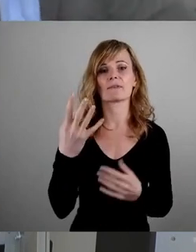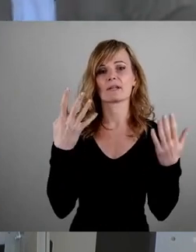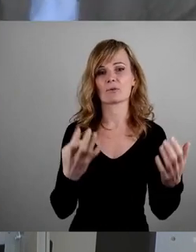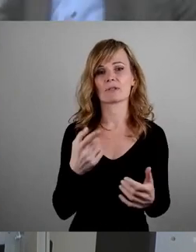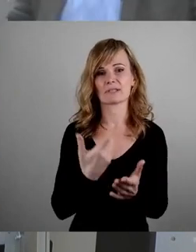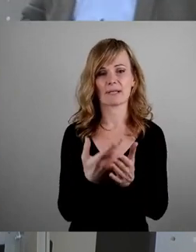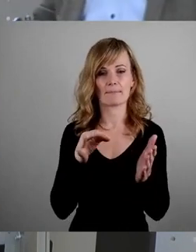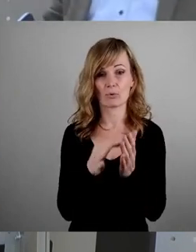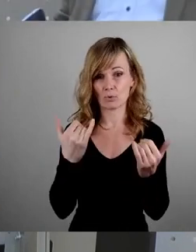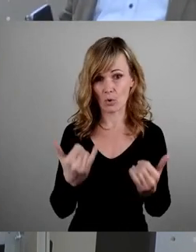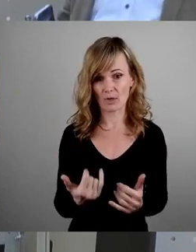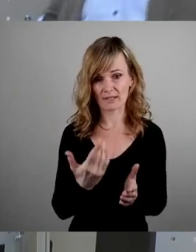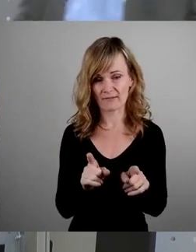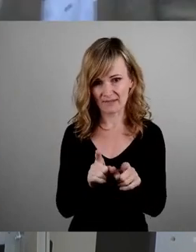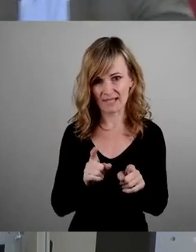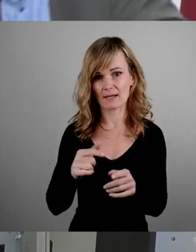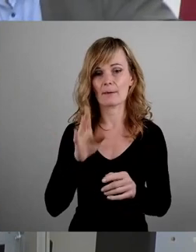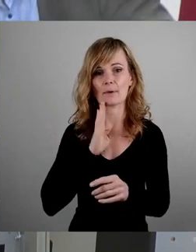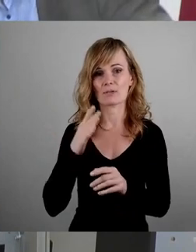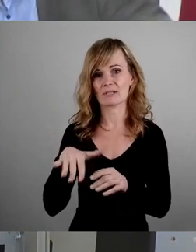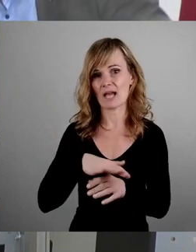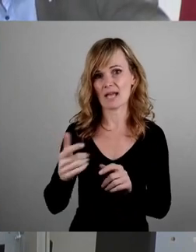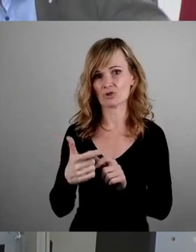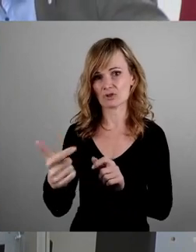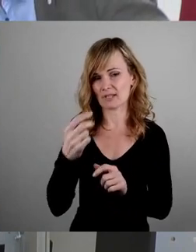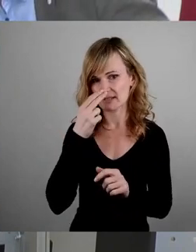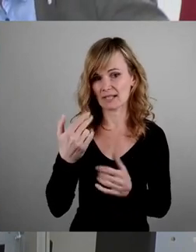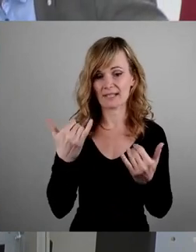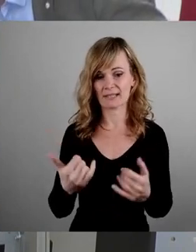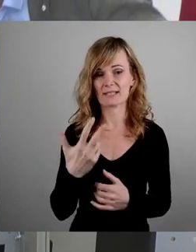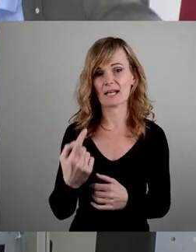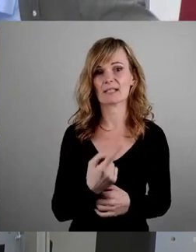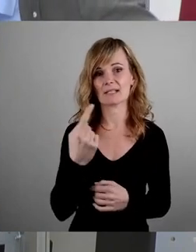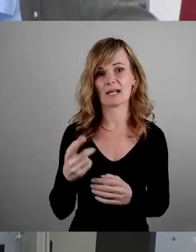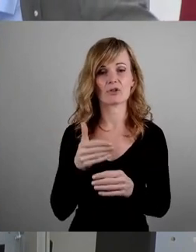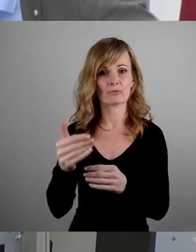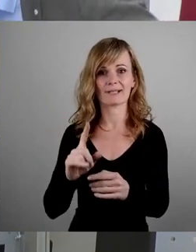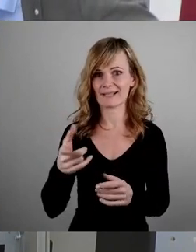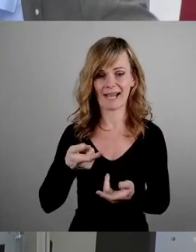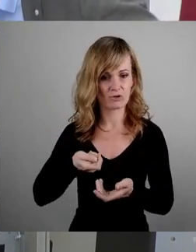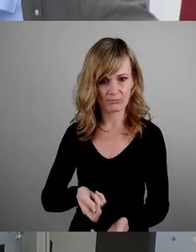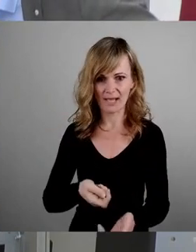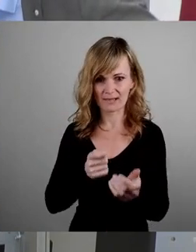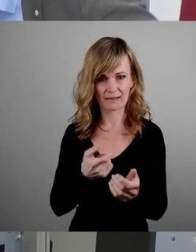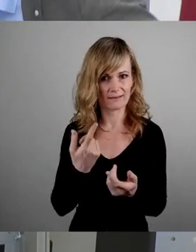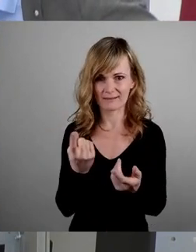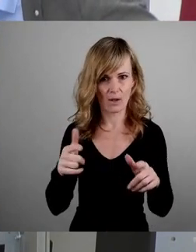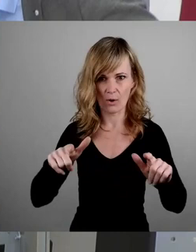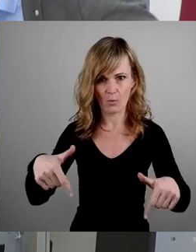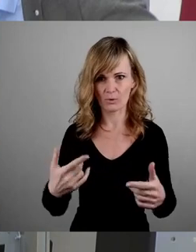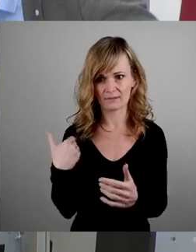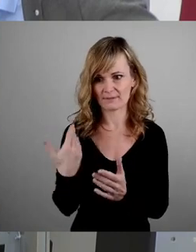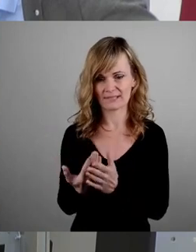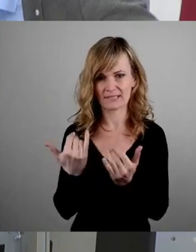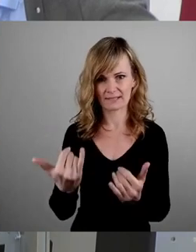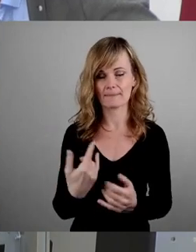wo wir heute mit der Bautzener Landstraße stehen. Und selbst jetzt, 30 Jahre später, ist dort noch kein Spatenstich getan. Wir wollen auf keinen Fall, dass auf der